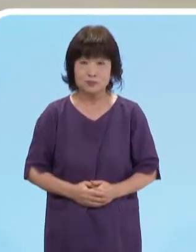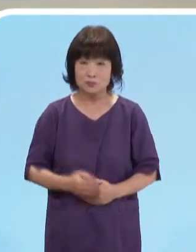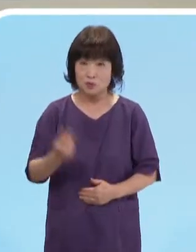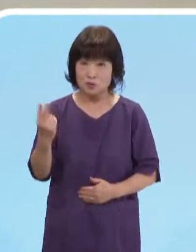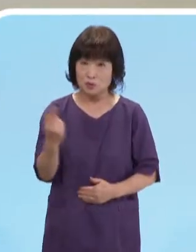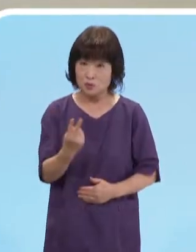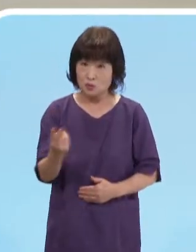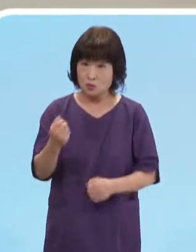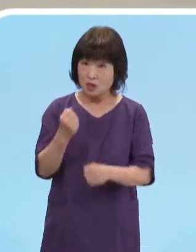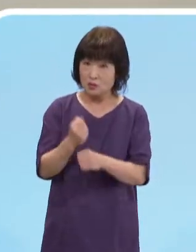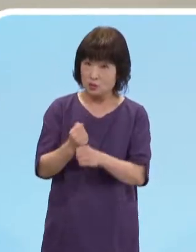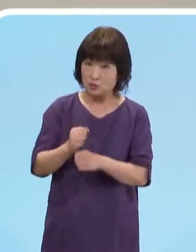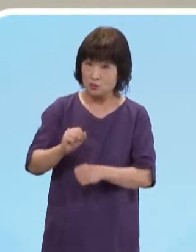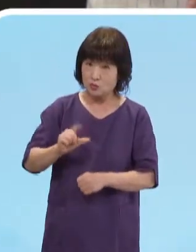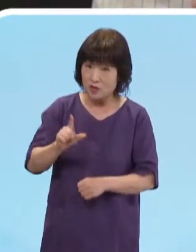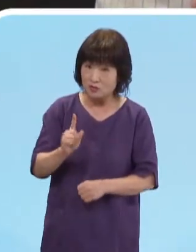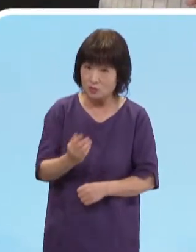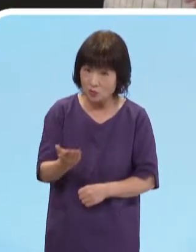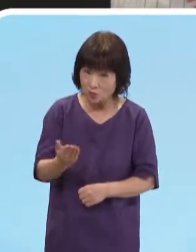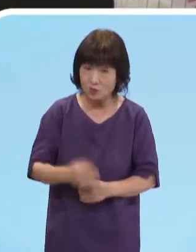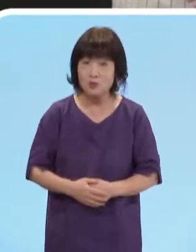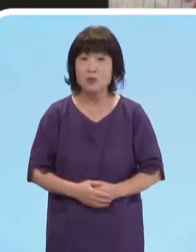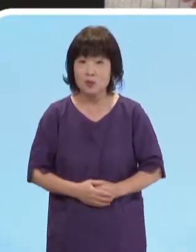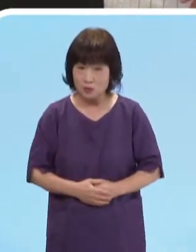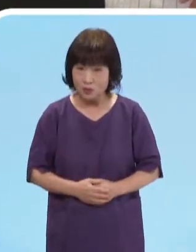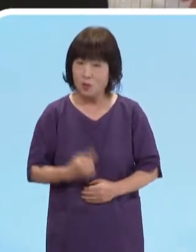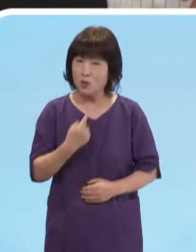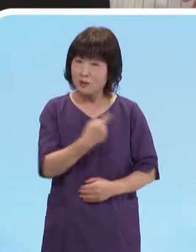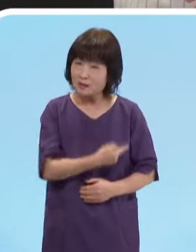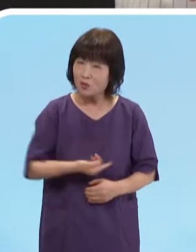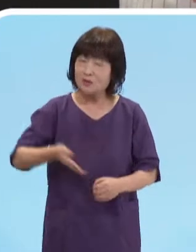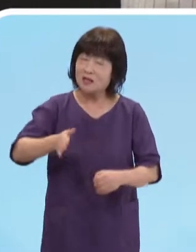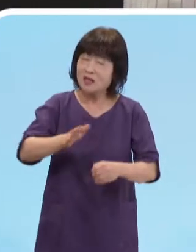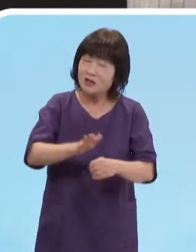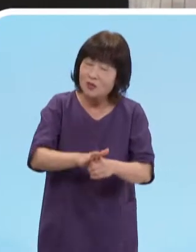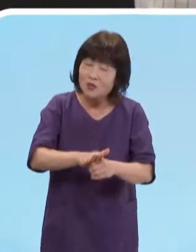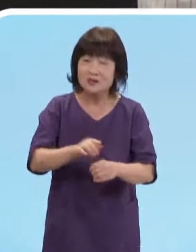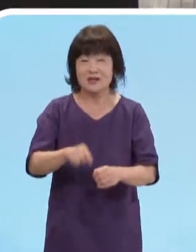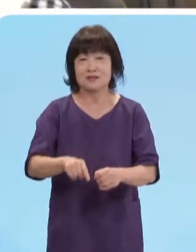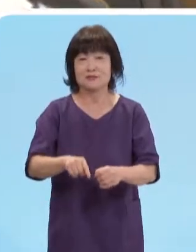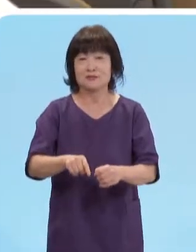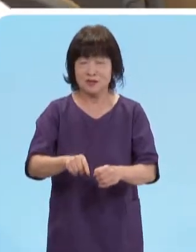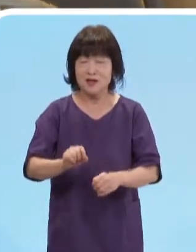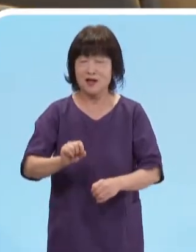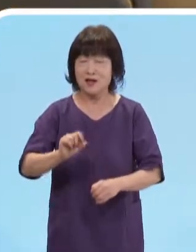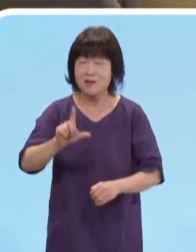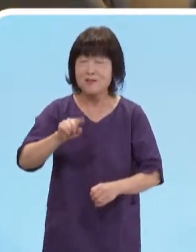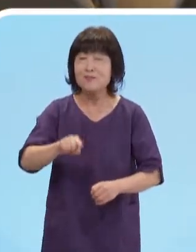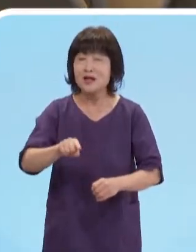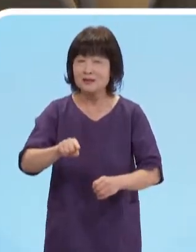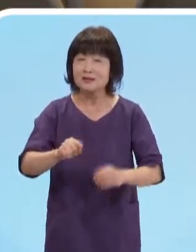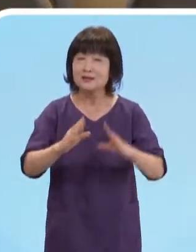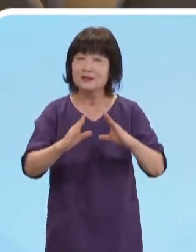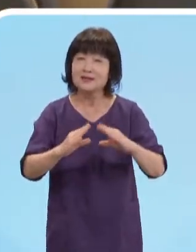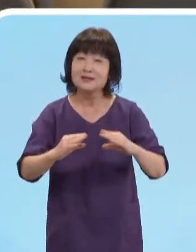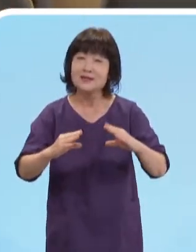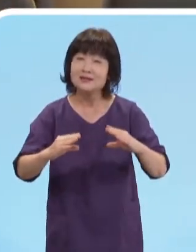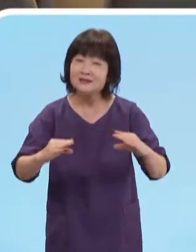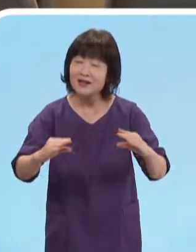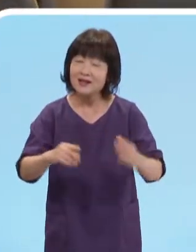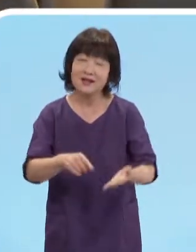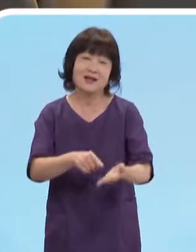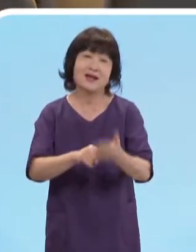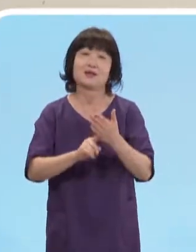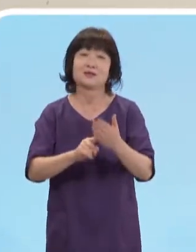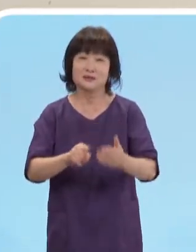お二人の作るパンはどうですか？ やっぱり気持ちがね、入ってると思うんですね。焼き上がった時にお優